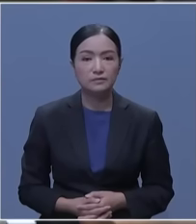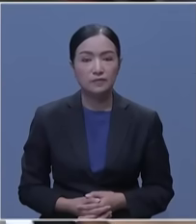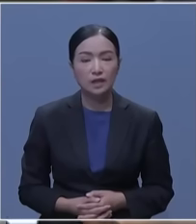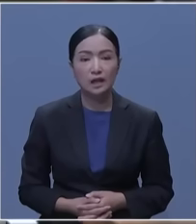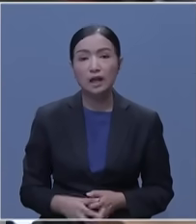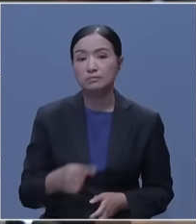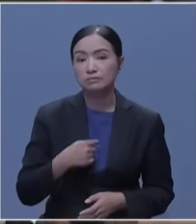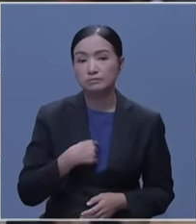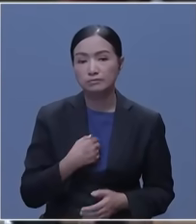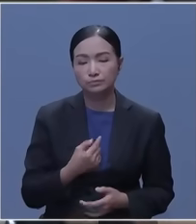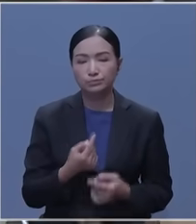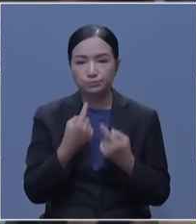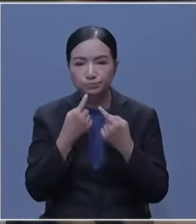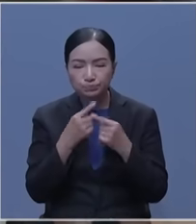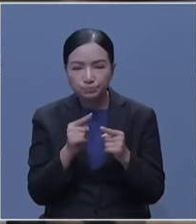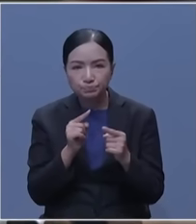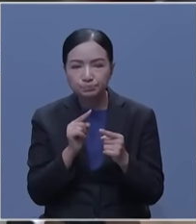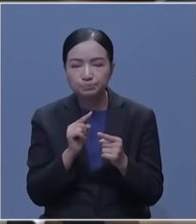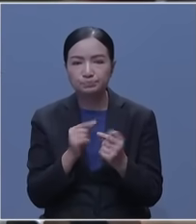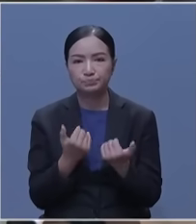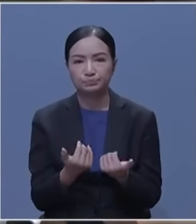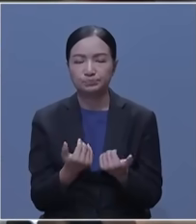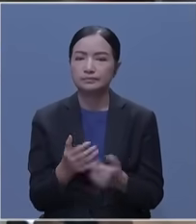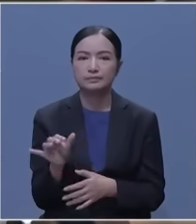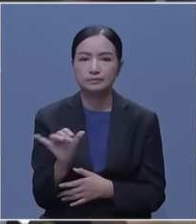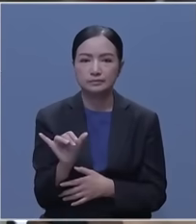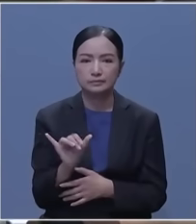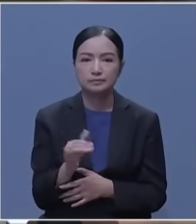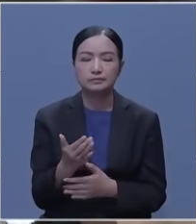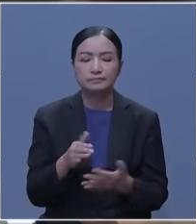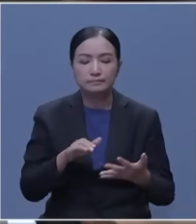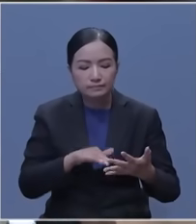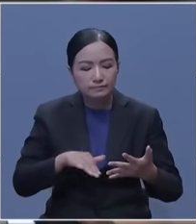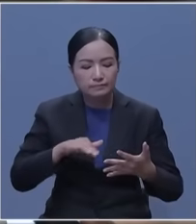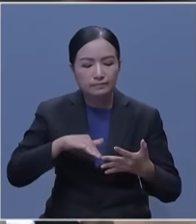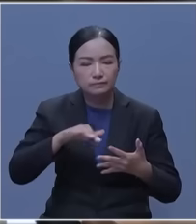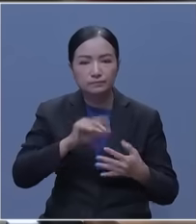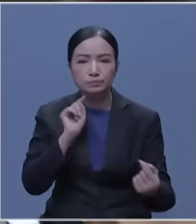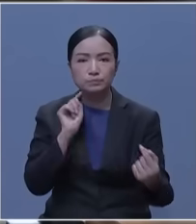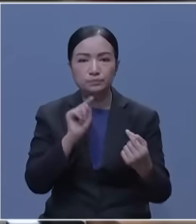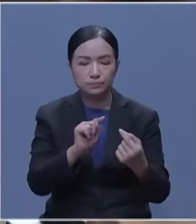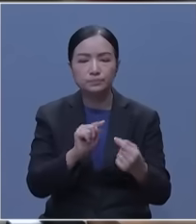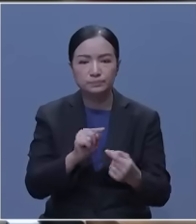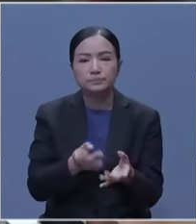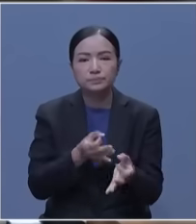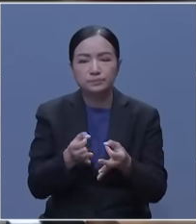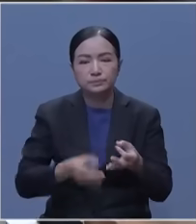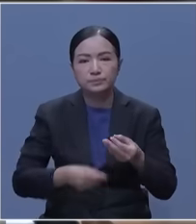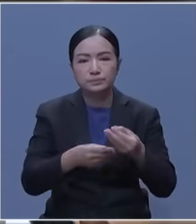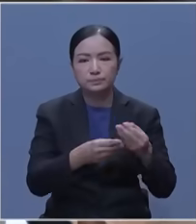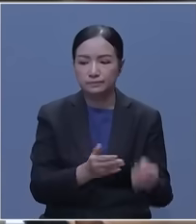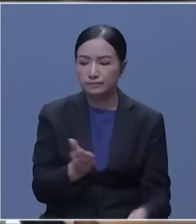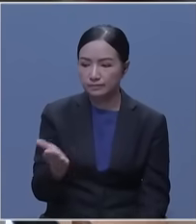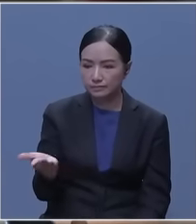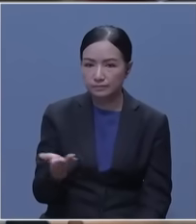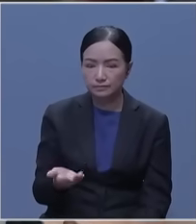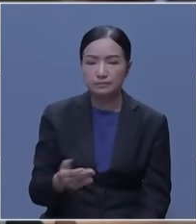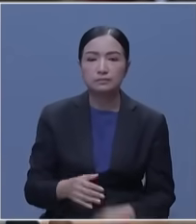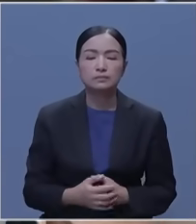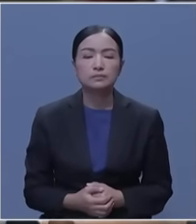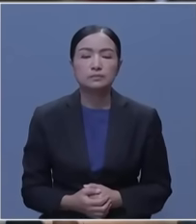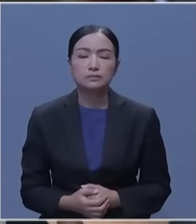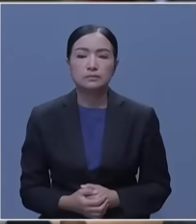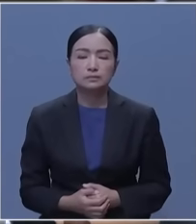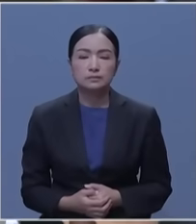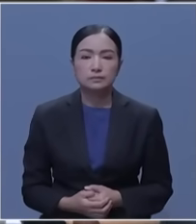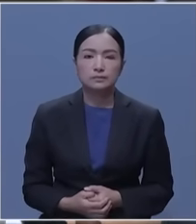ผมยังคงไม่สามารถตอบอะไรถึงขนาดนั้นได้นะครับให้ขั้นตอนมันถึงตรงนั้นก่อนแล้วค่อยว่ากันนะครับเชิญพี่ลูกเกดครับ ไม่ทำหักเดี๋ยวจะนำไปสู่